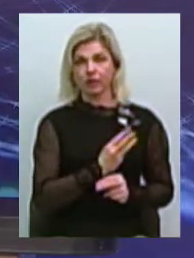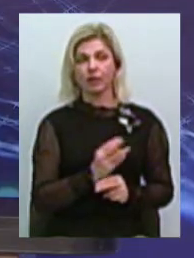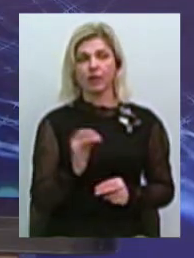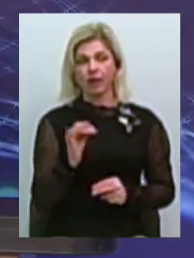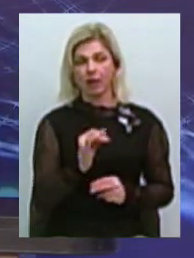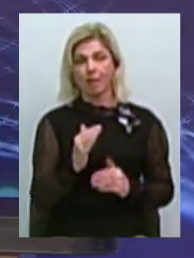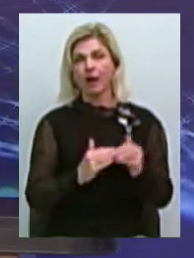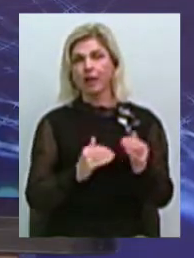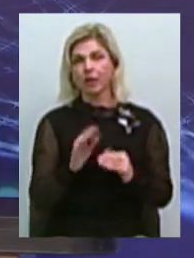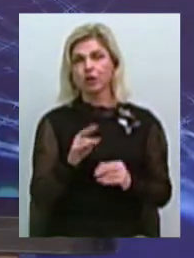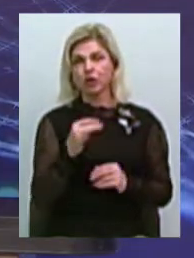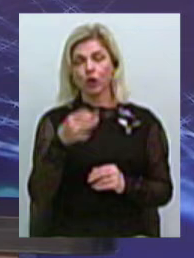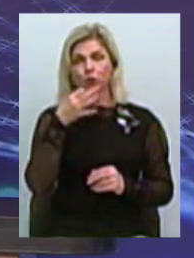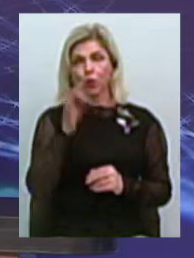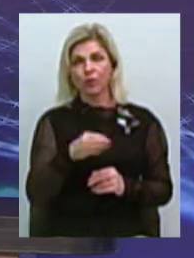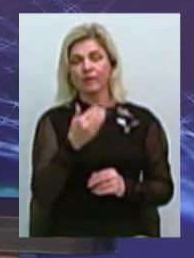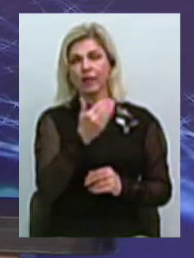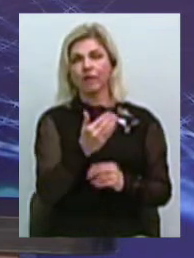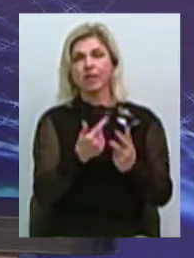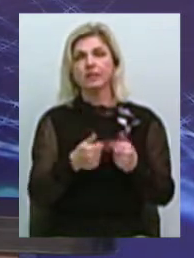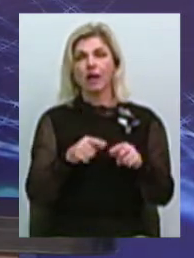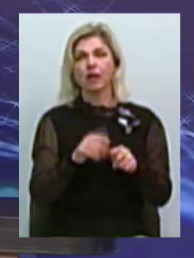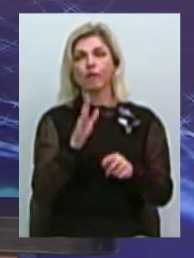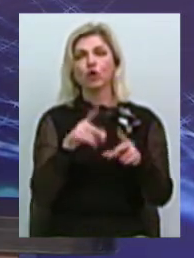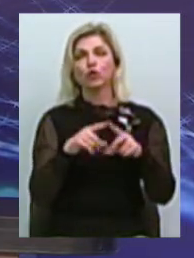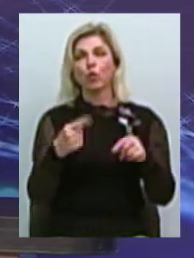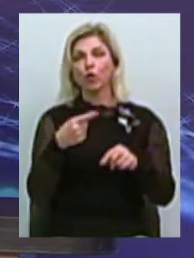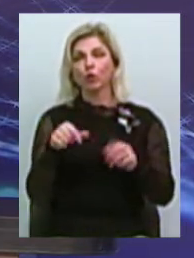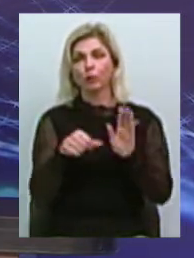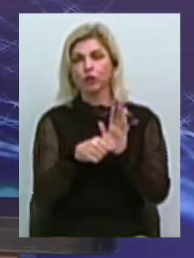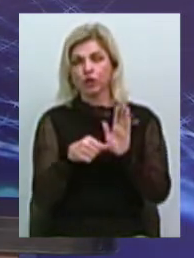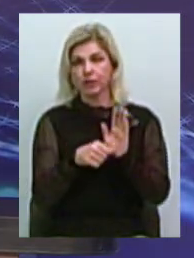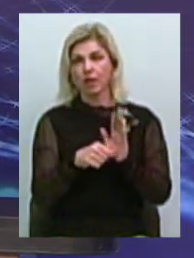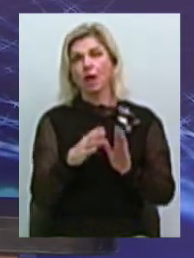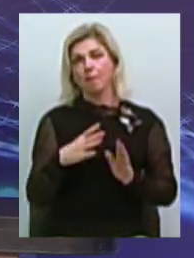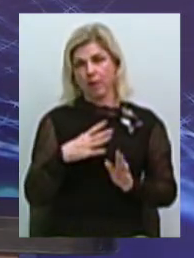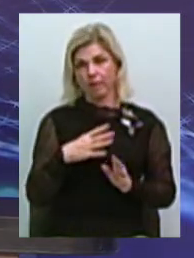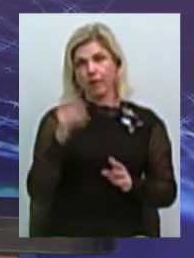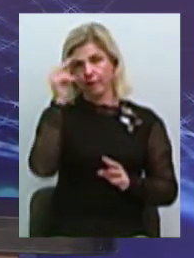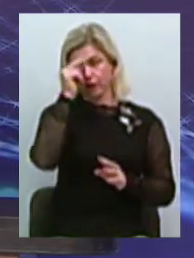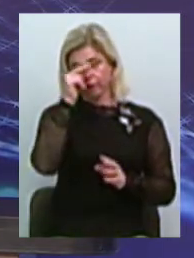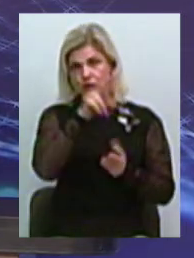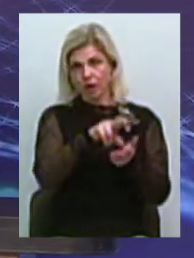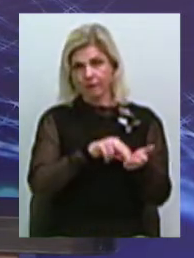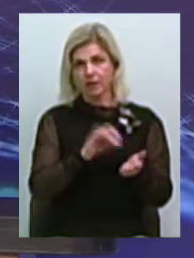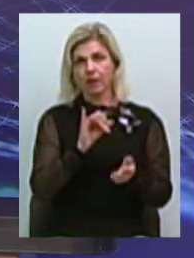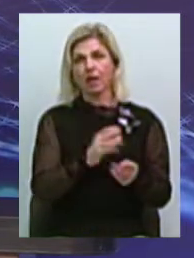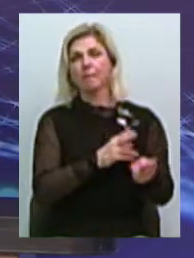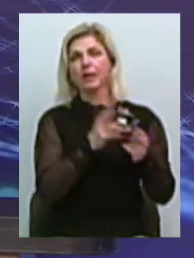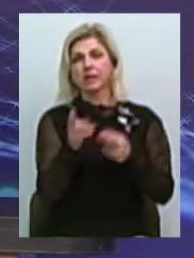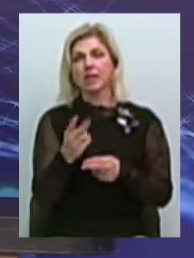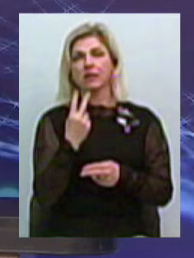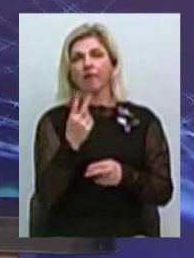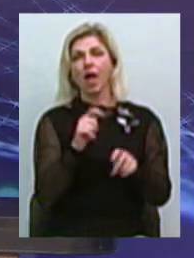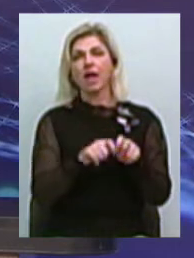і практичний досвід в її закладі в 6-й школі міста Миколаєва вже був, він вивчався, і приїздили два